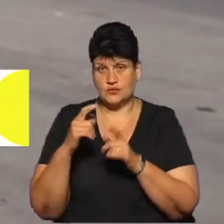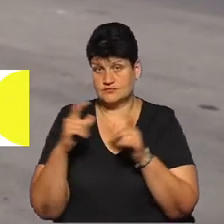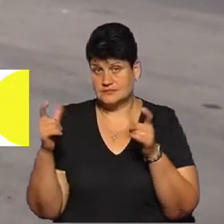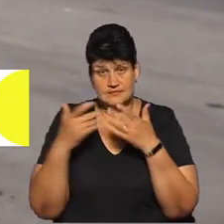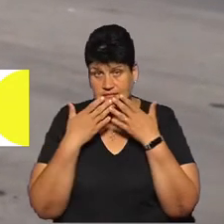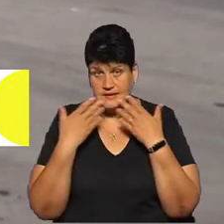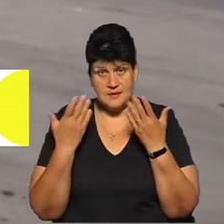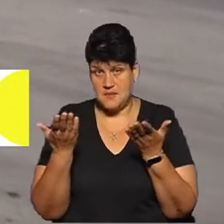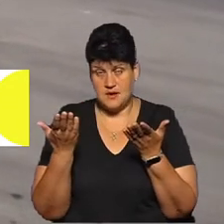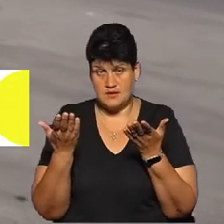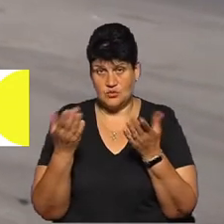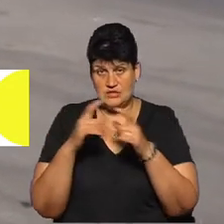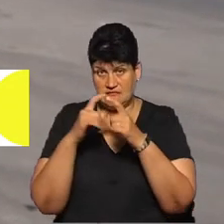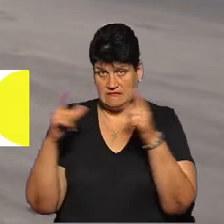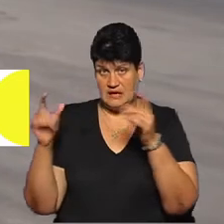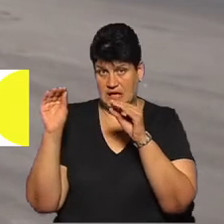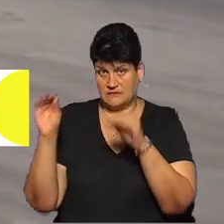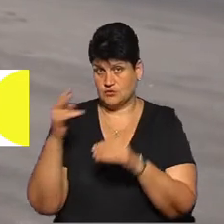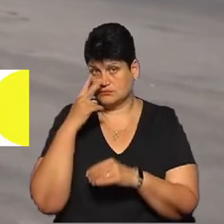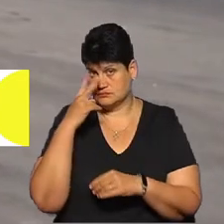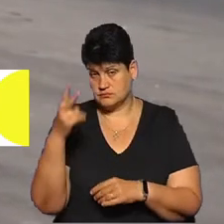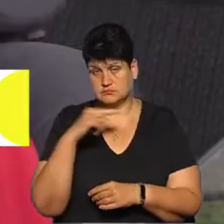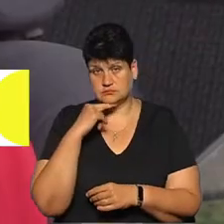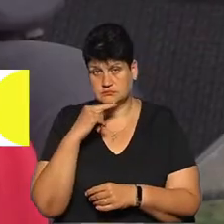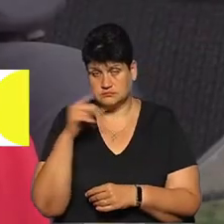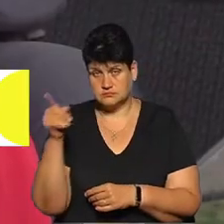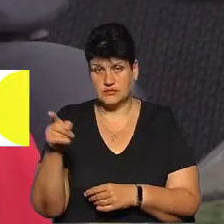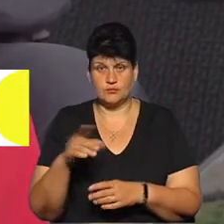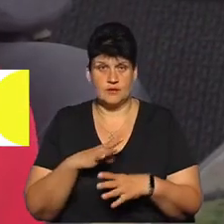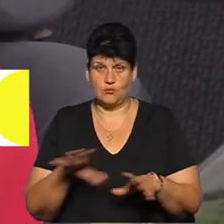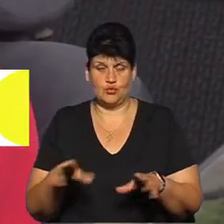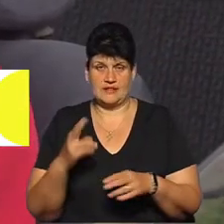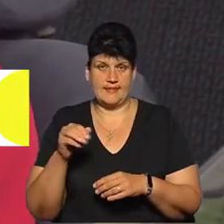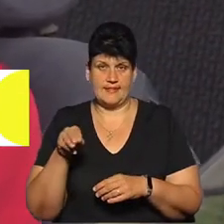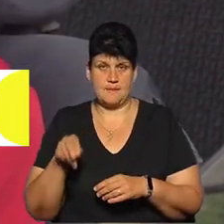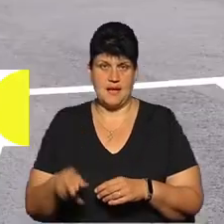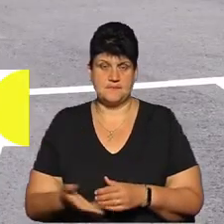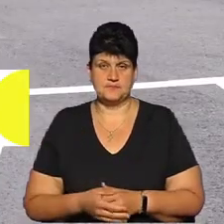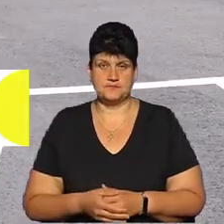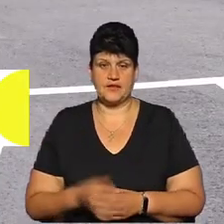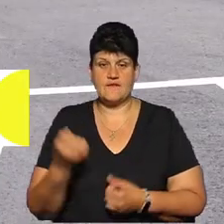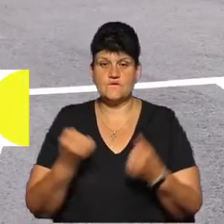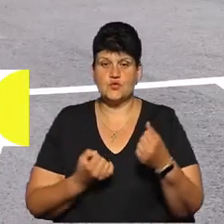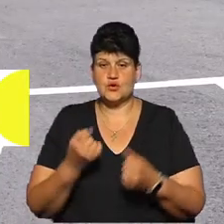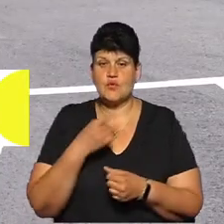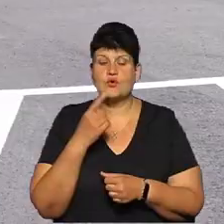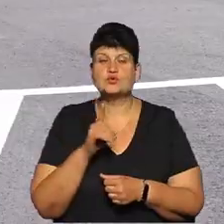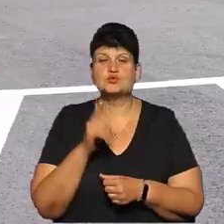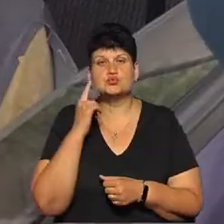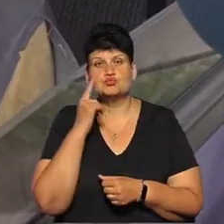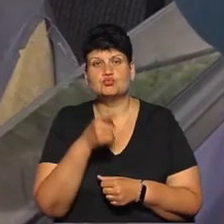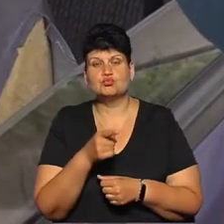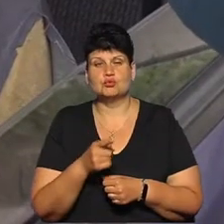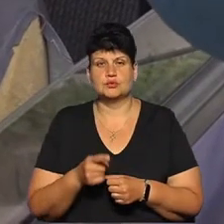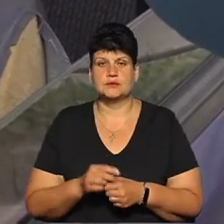якусь вивіску, щоб люди реагували і не було лишніх ДТП. Водій Назар розповів, що думає про нову схему організації руху.